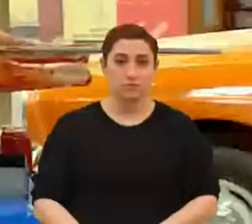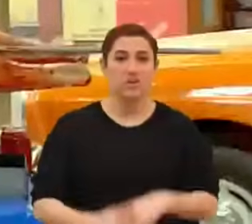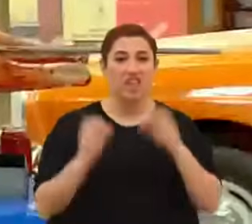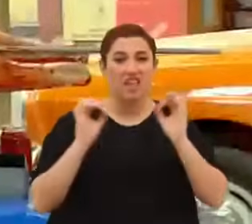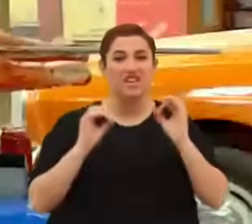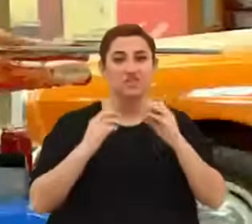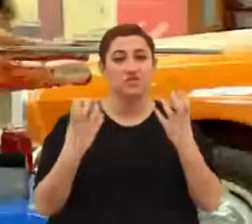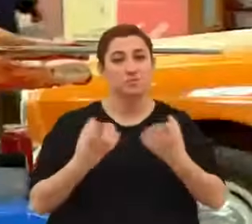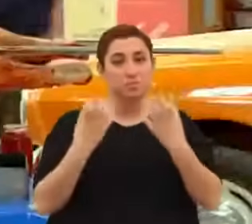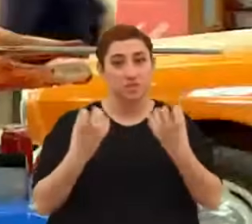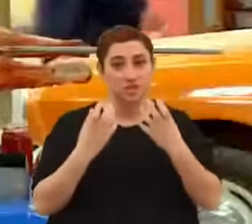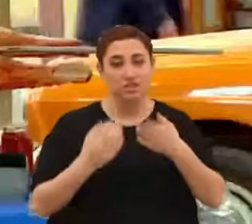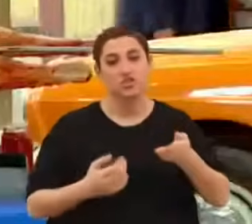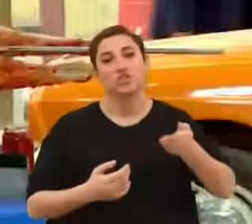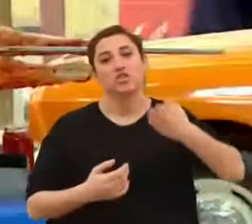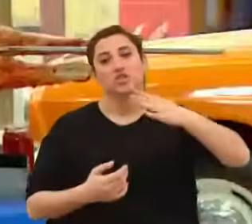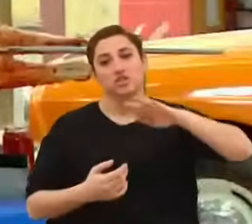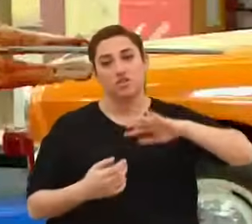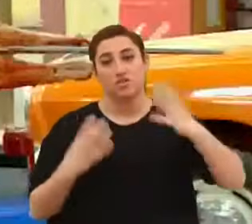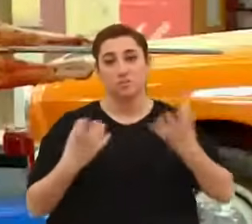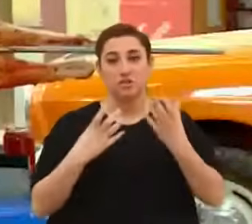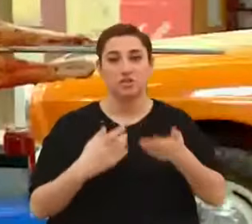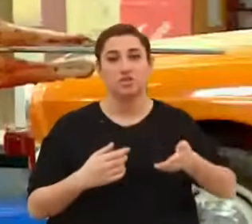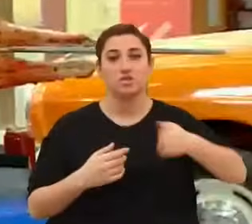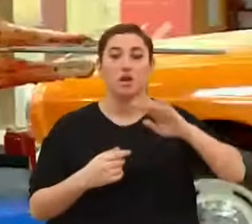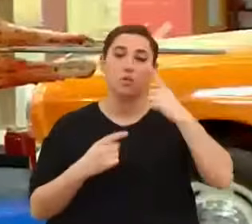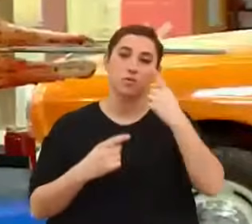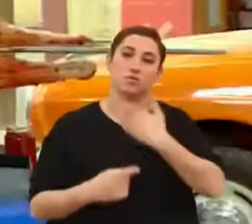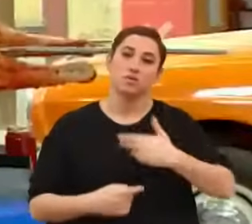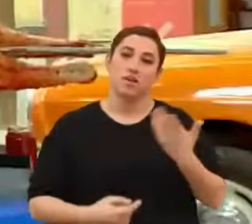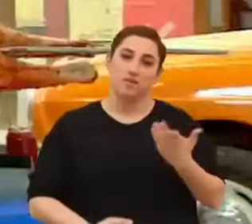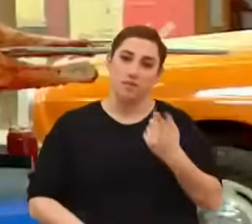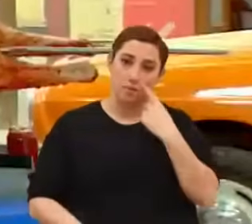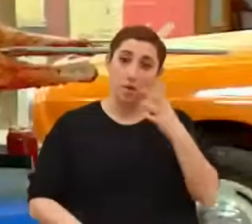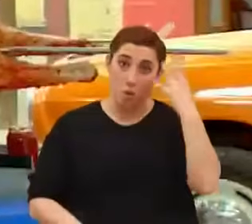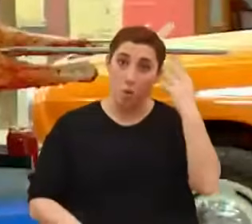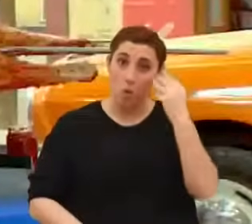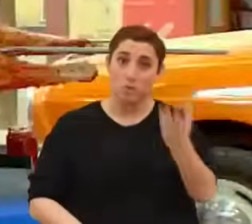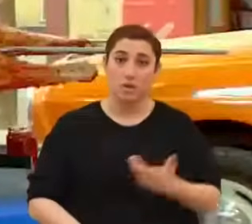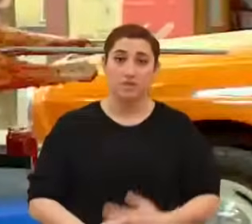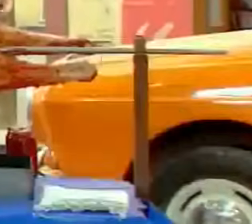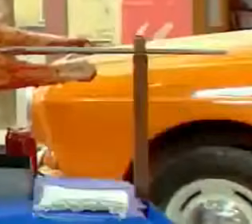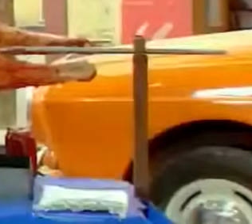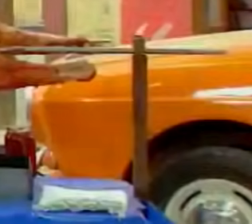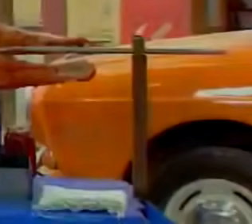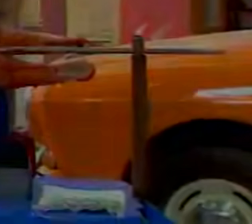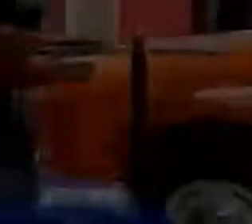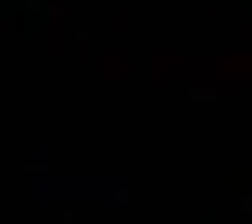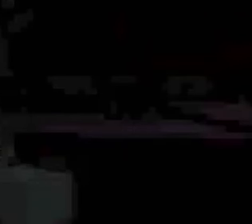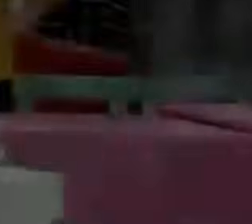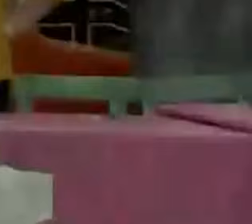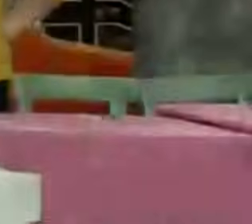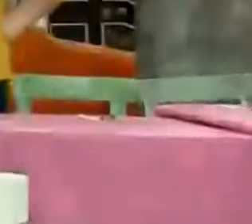Böyle yavaş yavaş piştikçe, piştikçe o tarafı, piştikçe o tarafı. Ay gözünü seveyim yenge ya bak. Öğren oğlum.